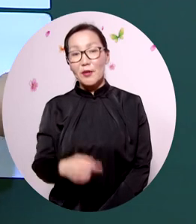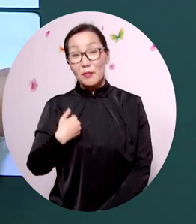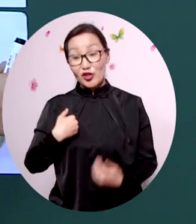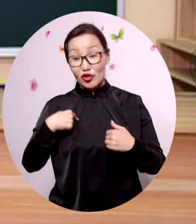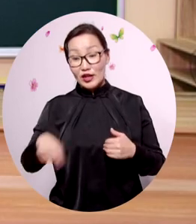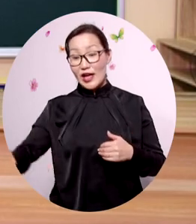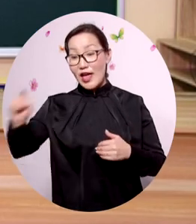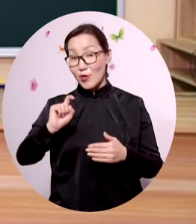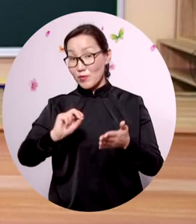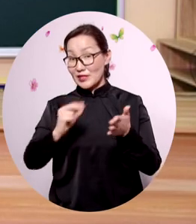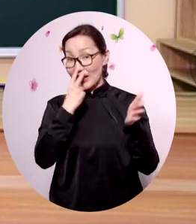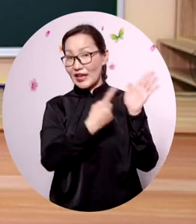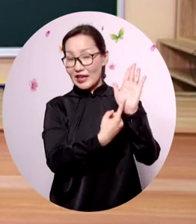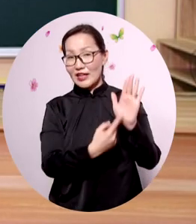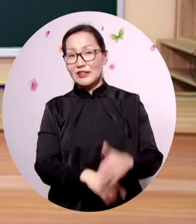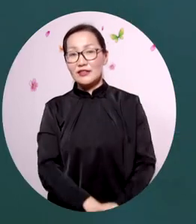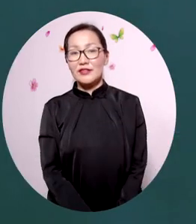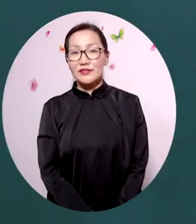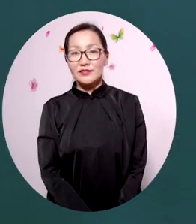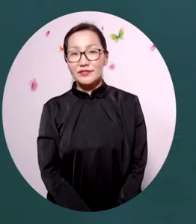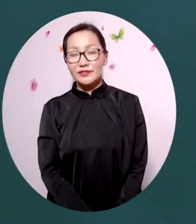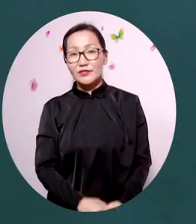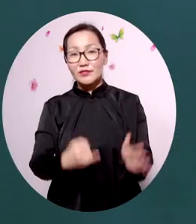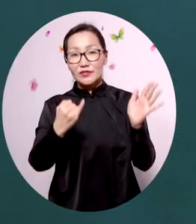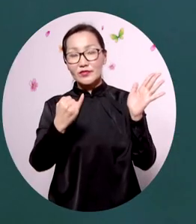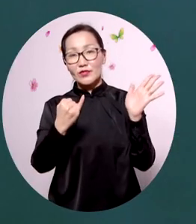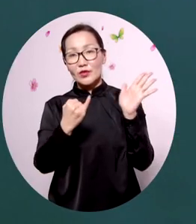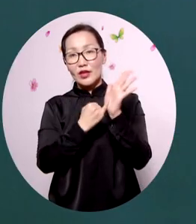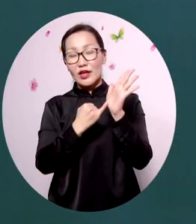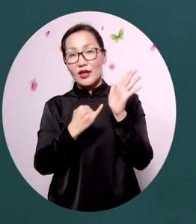бичи. За мэдээж энд хэд гарах уу? 6.